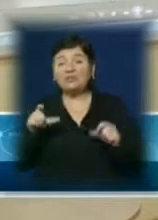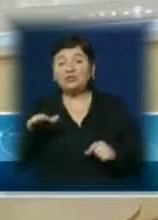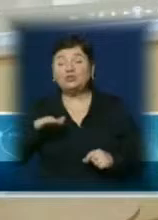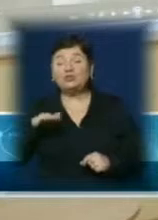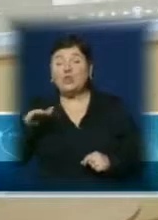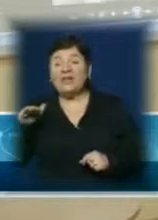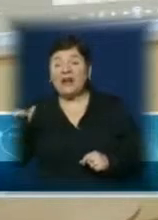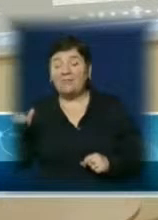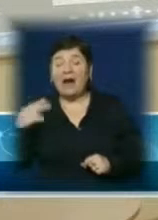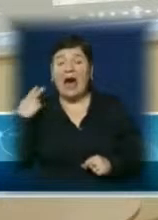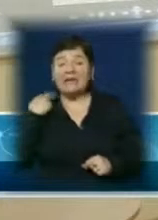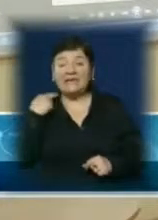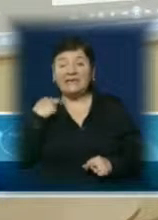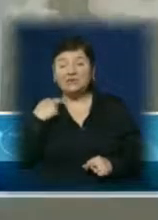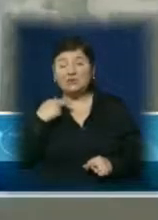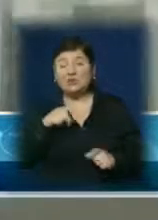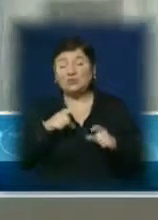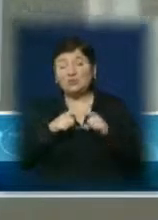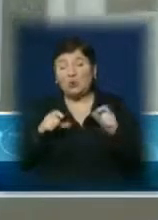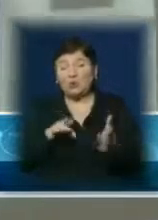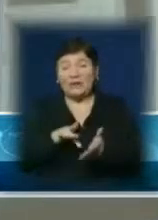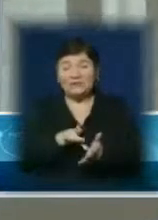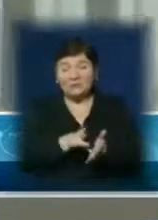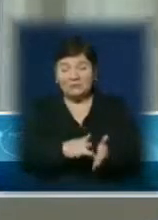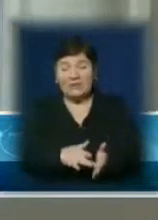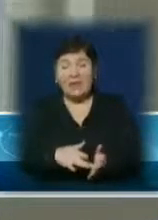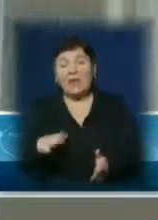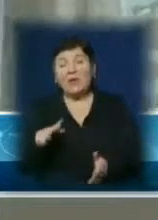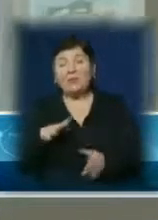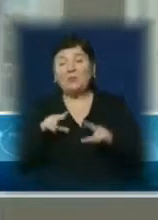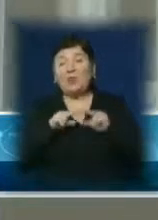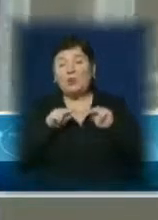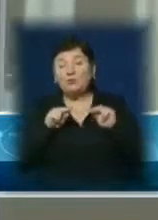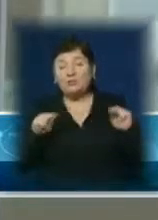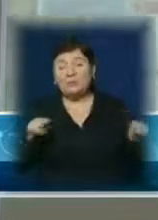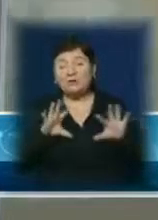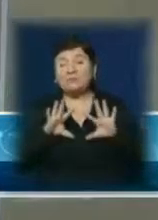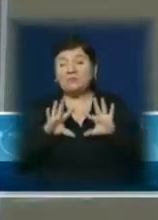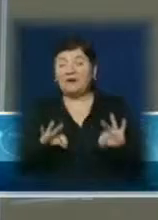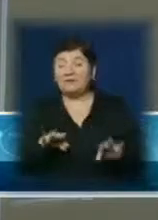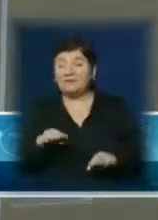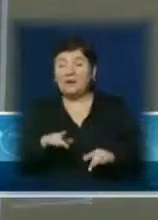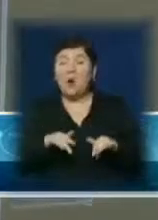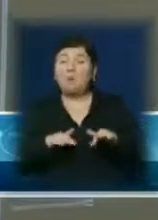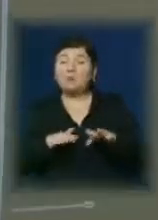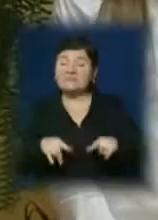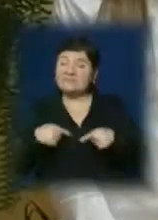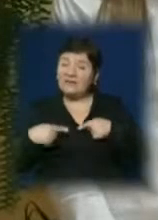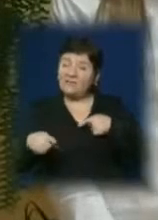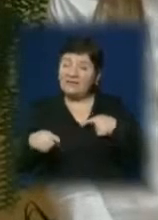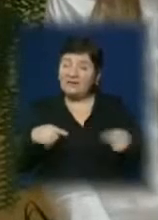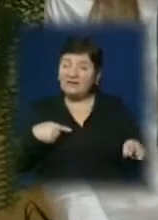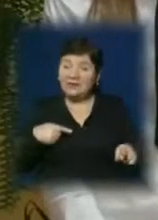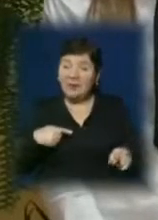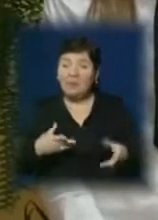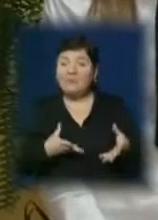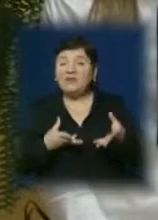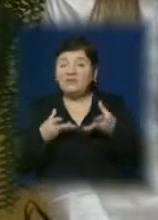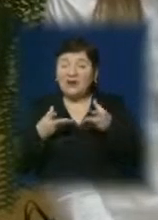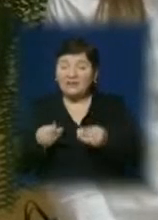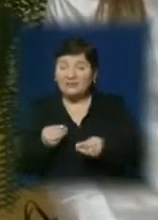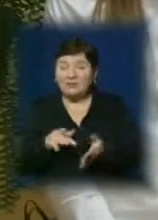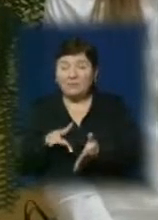себе учнями лондонської школи та під враженнями навіть стали режисерами відеоролику, який презентували у стінах рідної